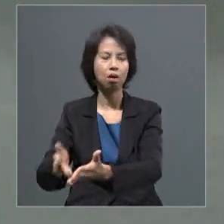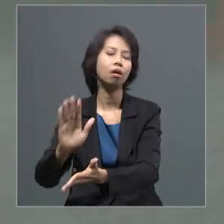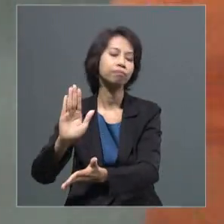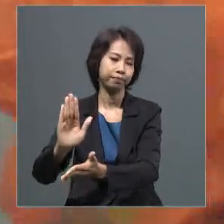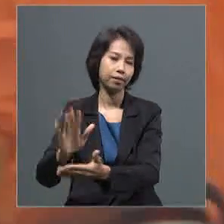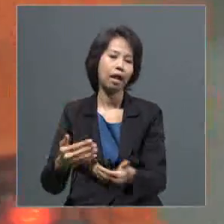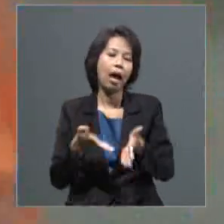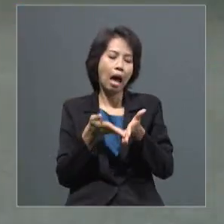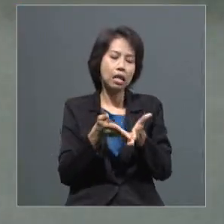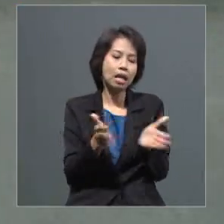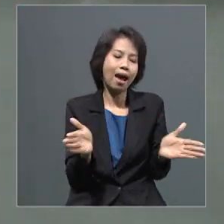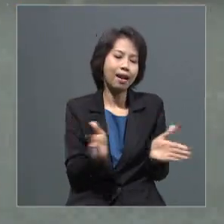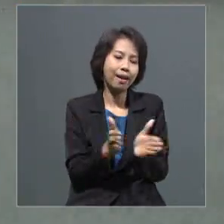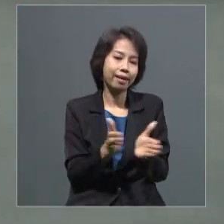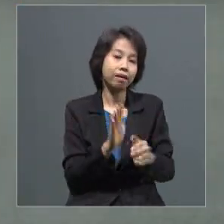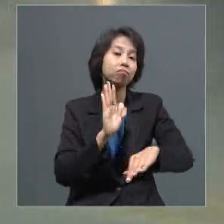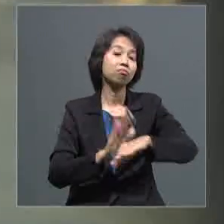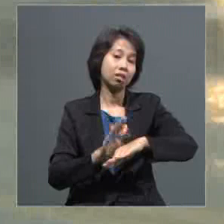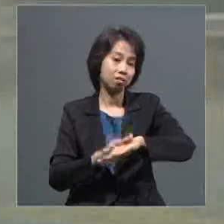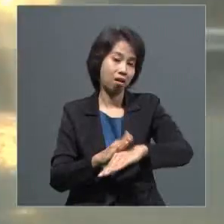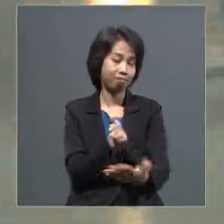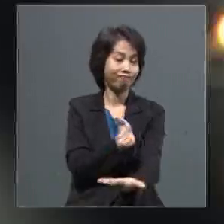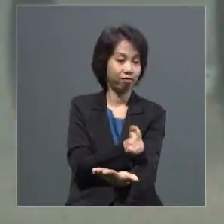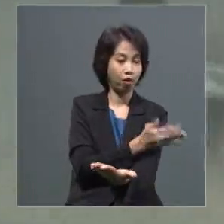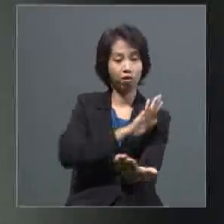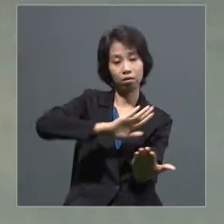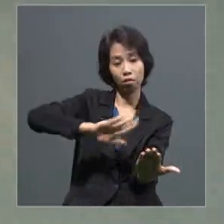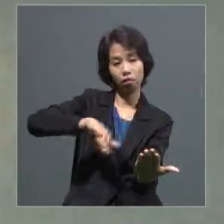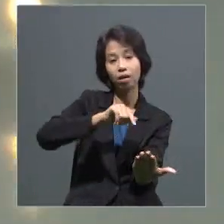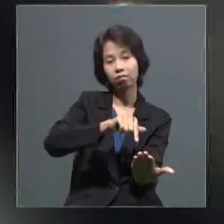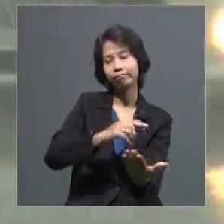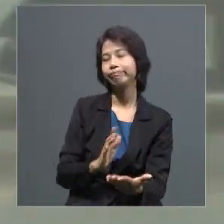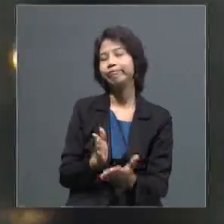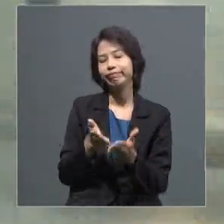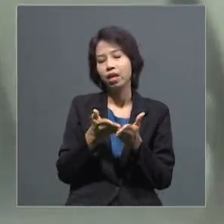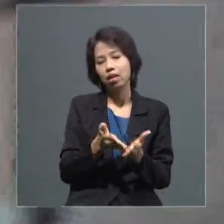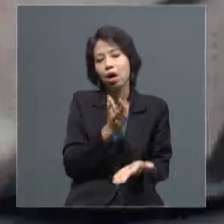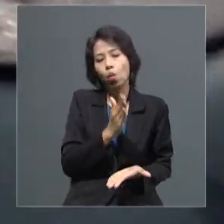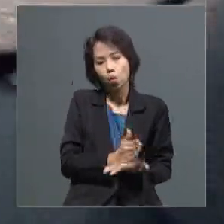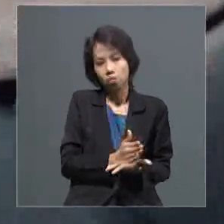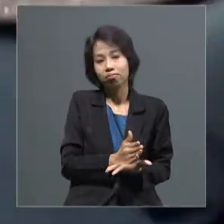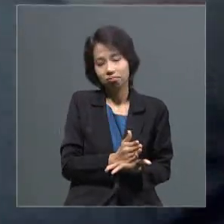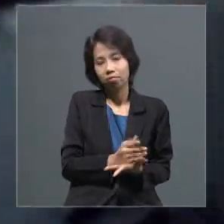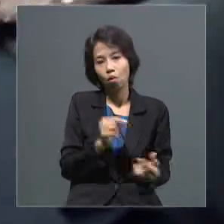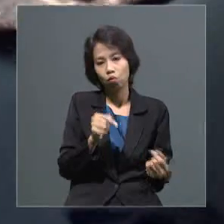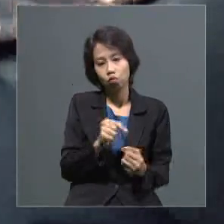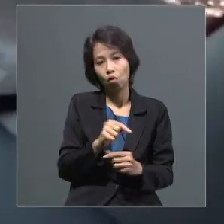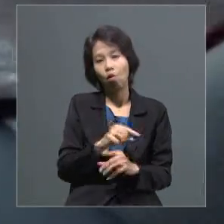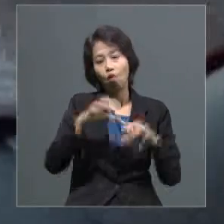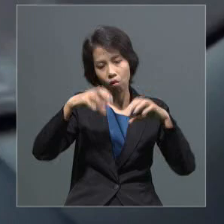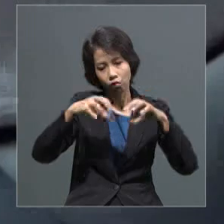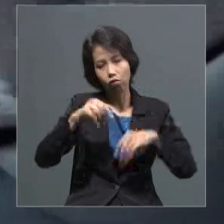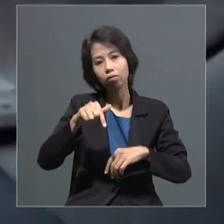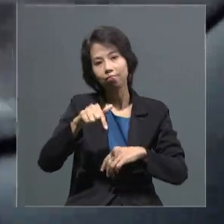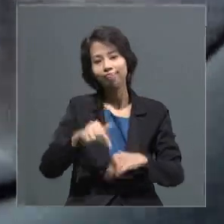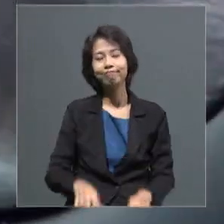เล็กนะครับเตือนเลยเรือเล็กบริเวณทะเลอันดามันและอ่าวไทยตอนบนควรงดออกจากฝั่งในช่วงวันและเวลาดังกล่าวนี้